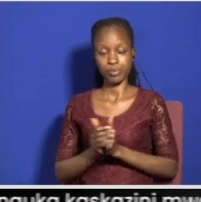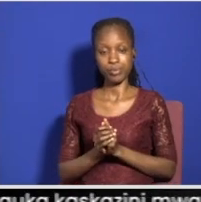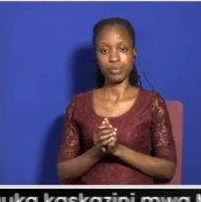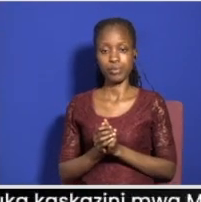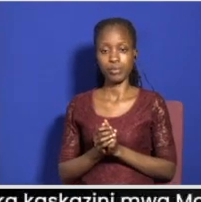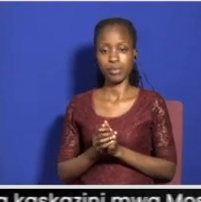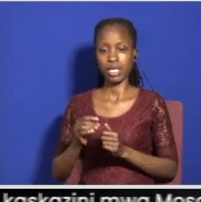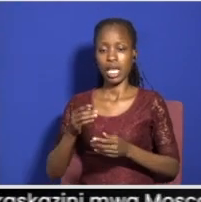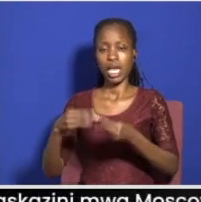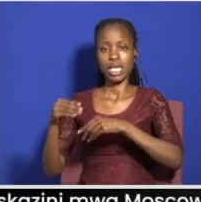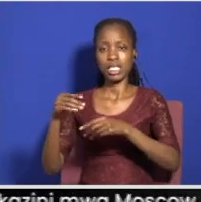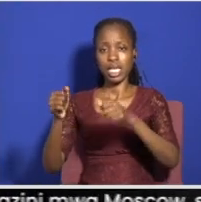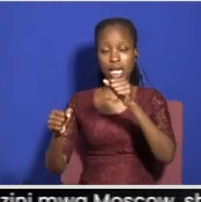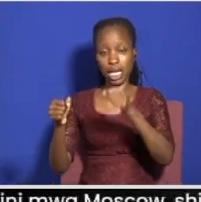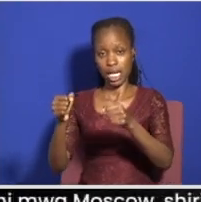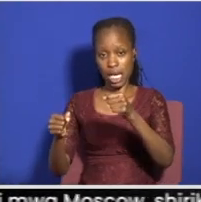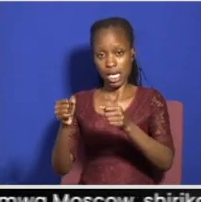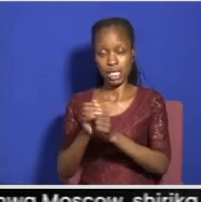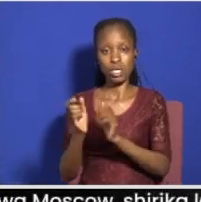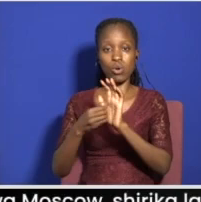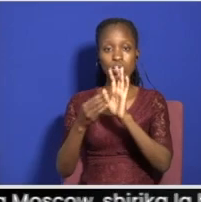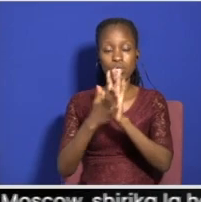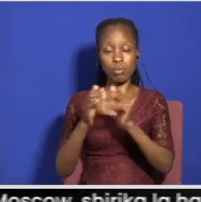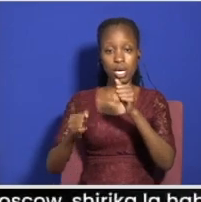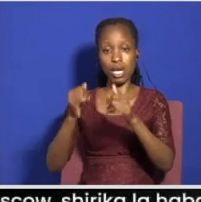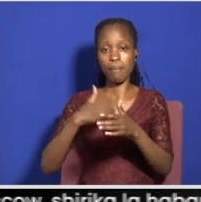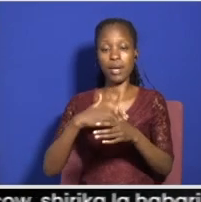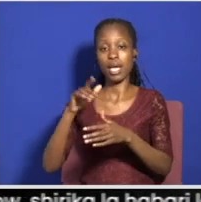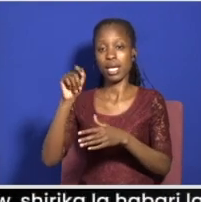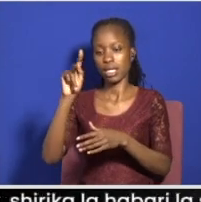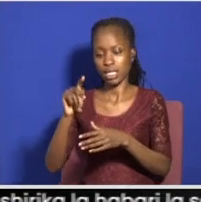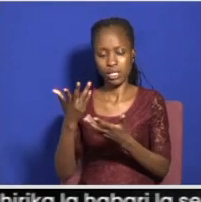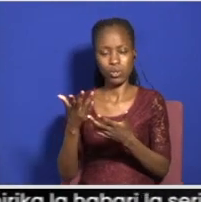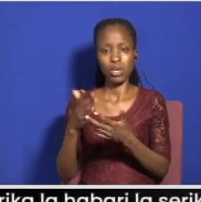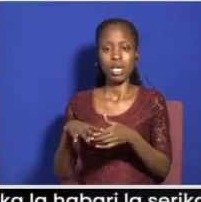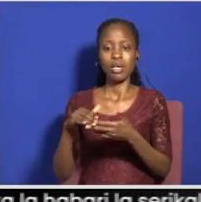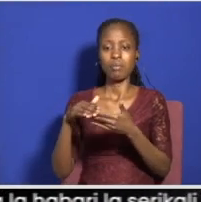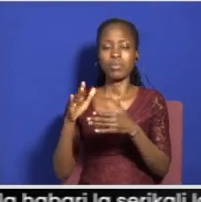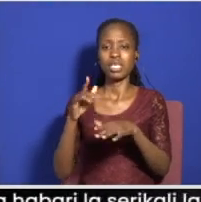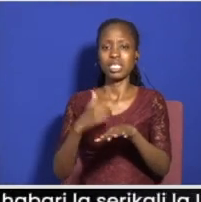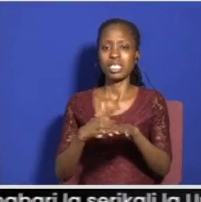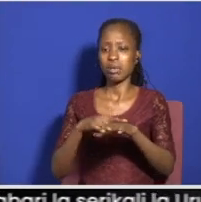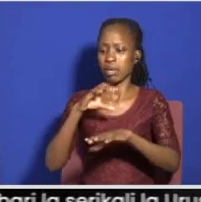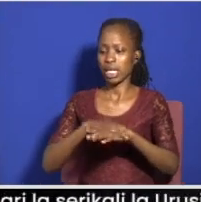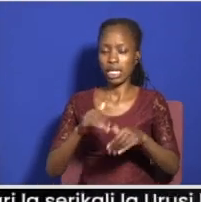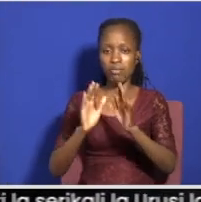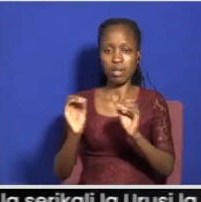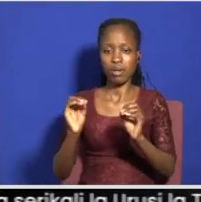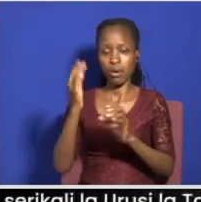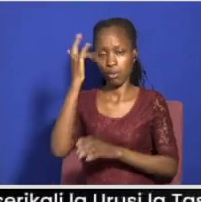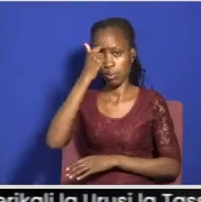ama car sellers huwa nauzanga hizo magari, so huwa na posting hizo magari kwa TikTok, mtu ana likes, most of them wasipatangi followers juu maybe they are not